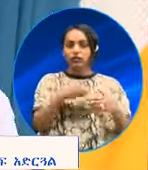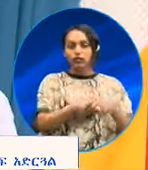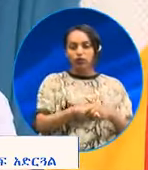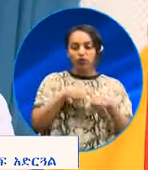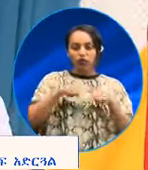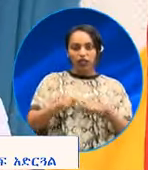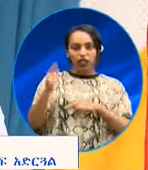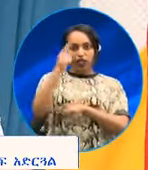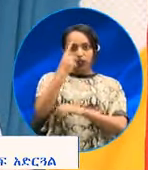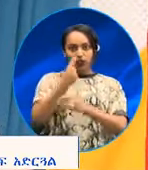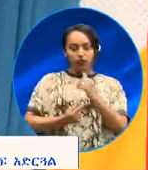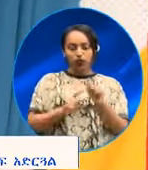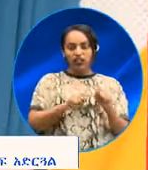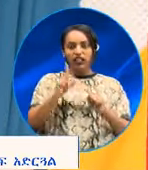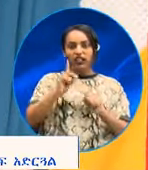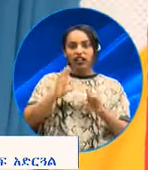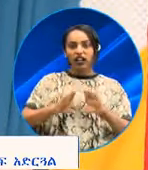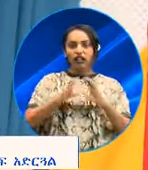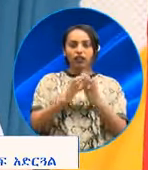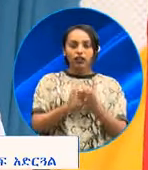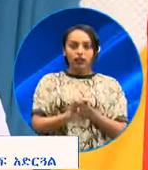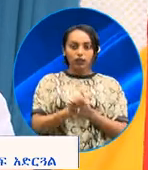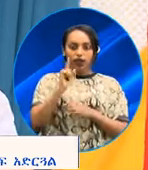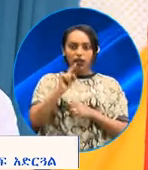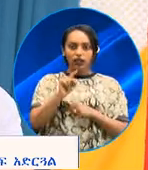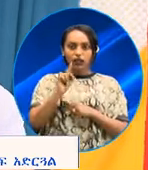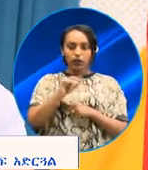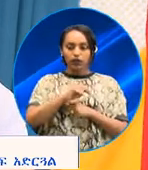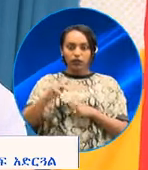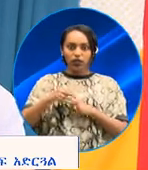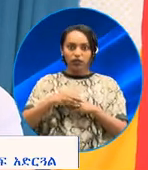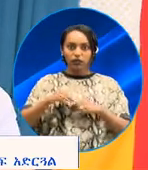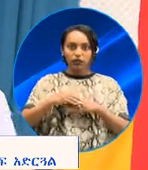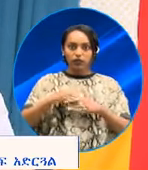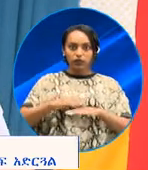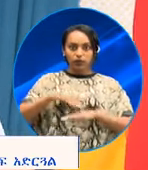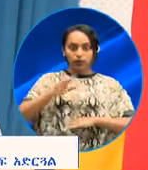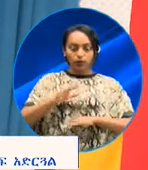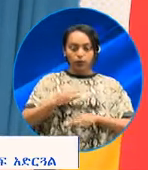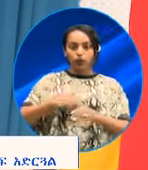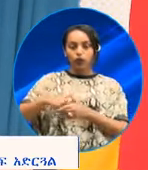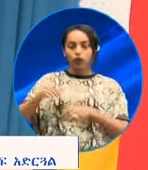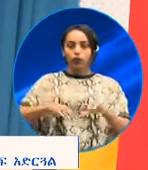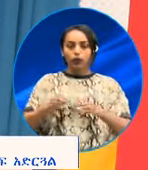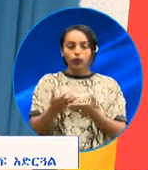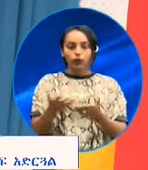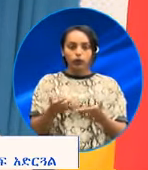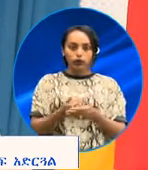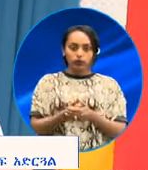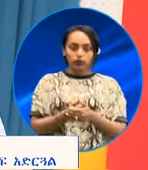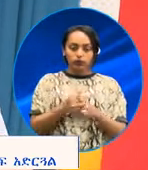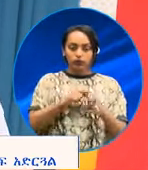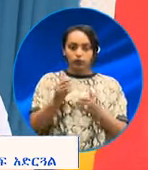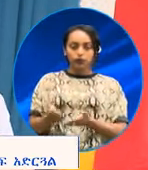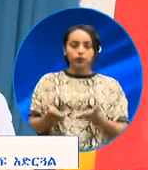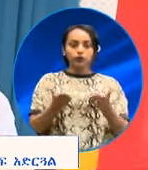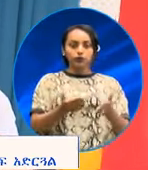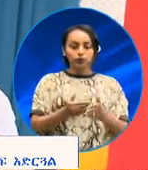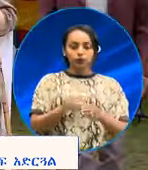ግብአቶች በዛሬ ዕለት ብቻ እንደ የካ ክፍለ ከተማ ከ1.1 ሚሊዮን ብር በላይ የሚያወጡ ግብአቶች